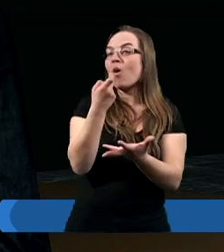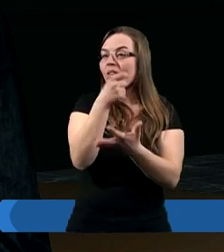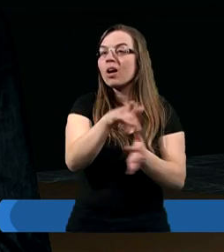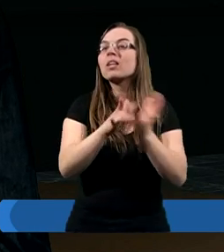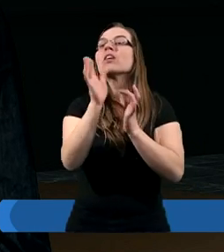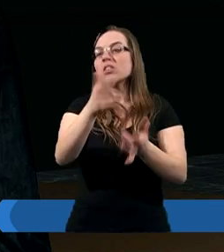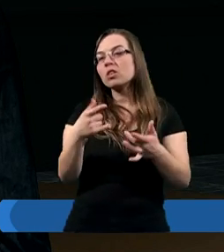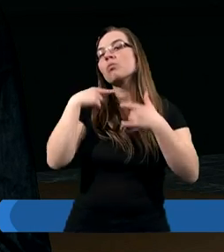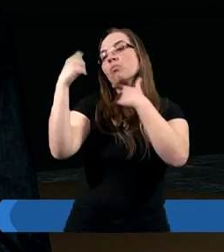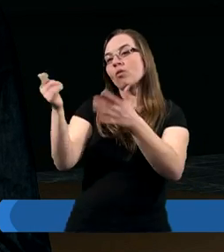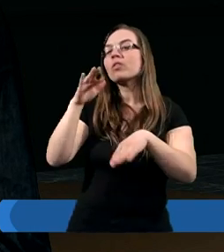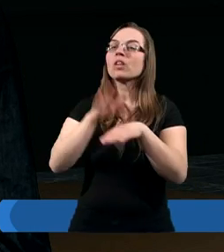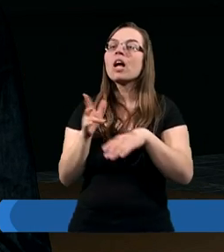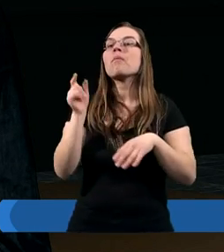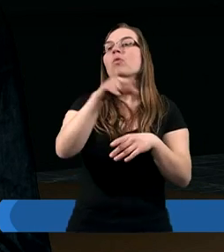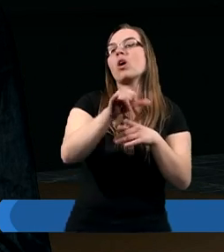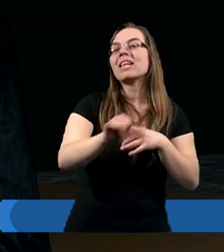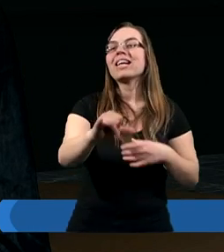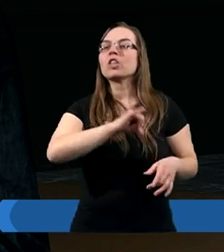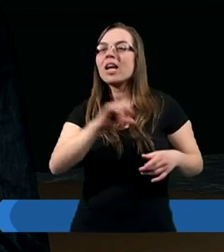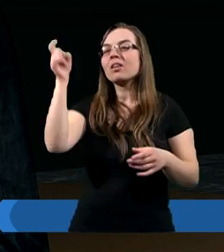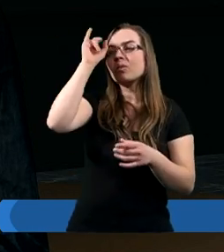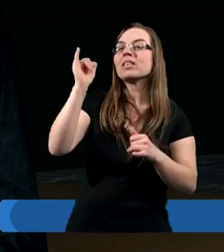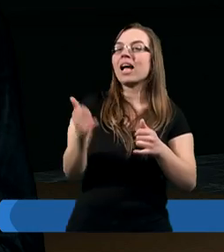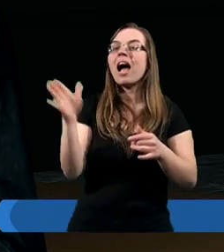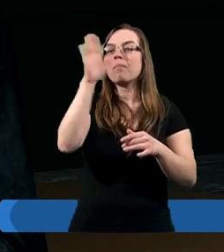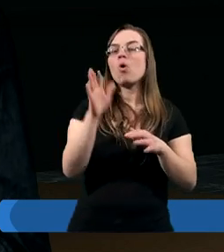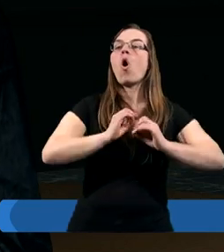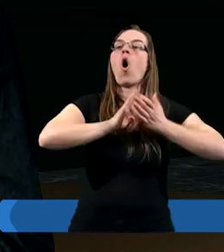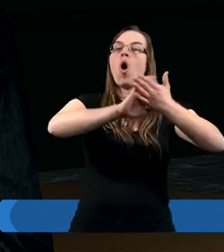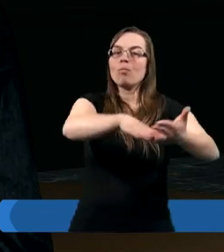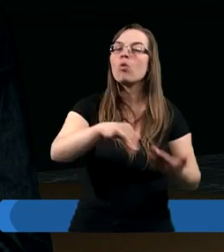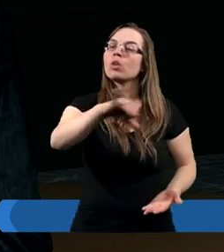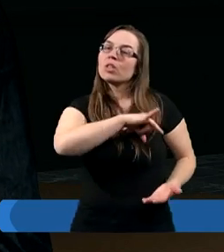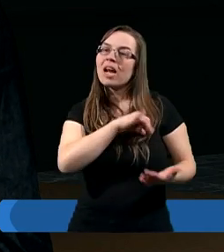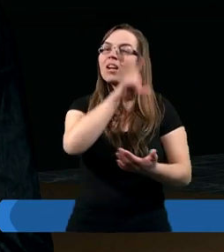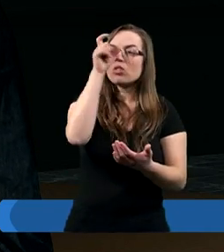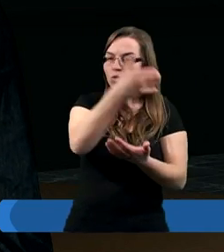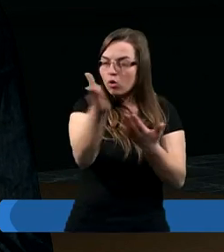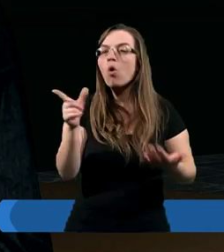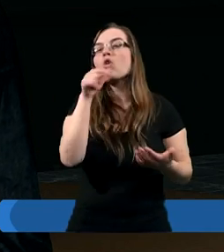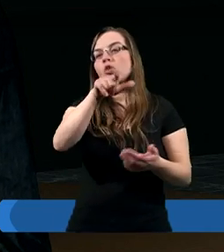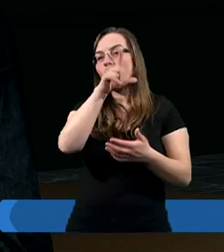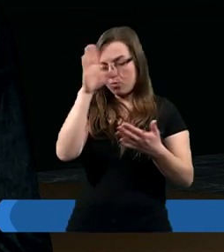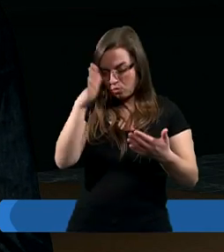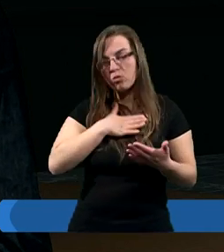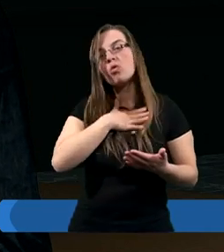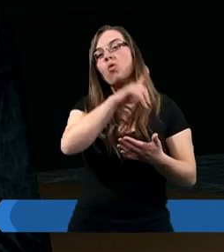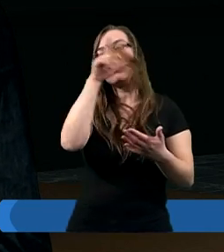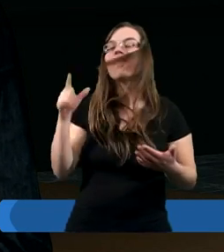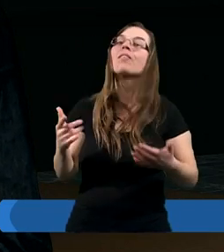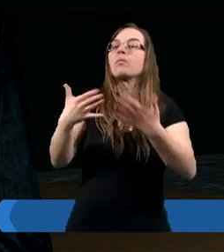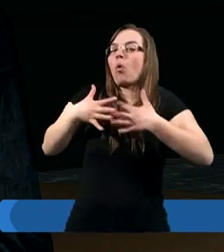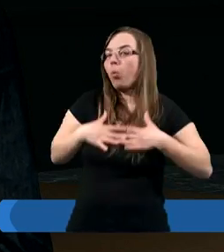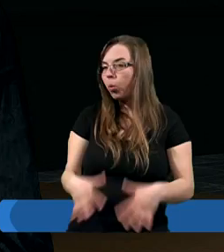to Izajasz powiedział, że nie, on nie jest godzien, bo jest grzesznym człowiekiem. I dopiero jak Bóg mu odpuścił grzechy przez to dotknięcie węgielkiem jego ust, on był gotowy